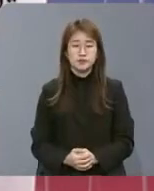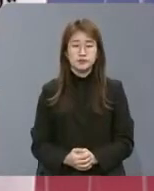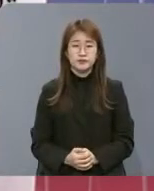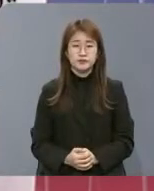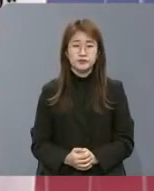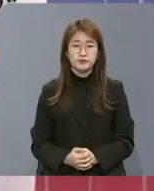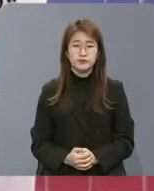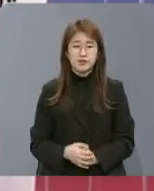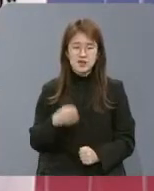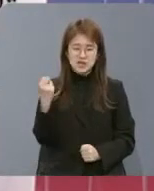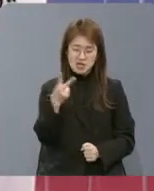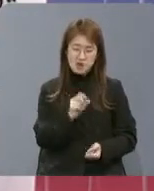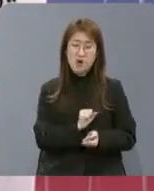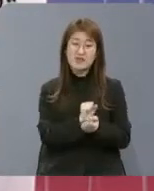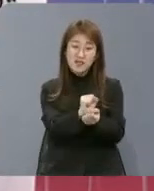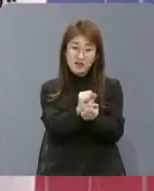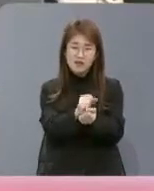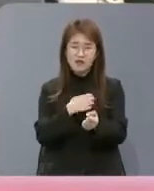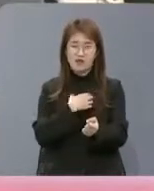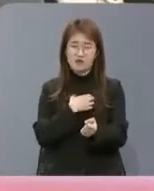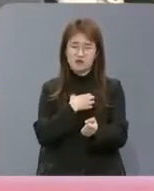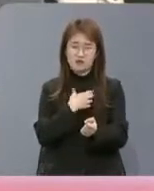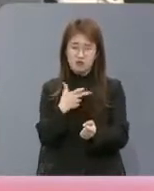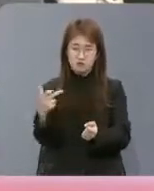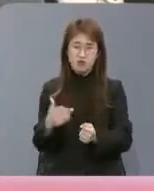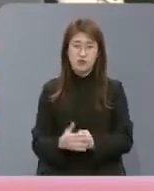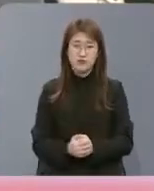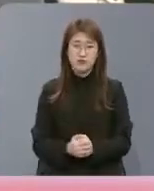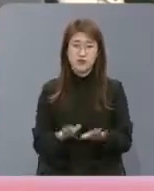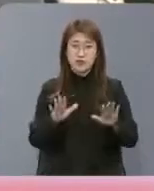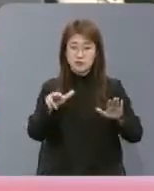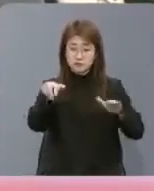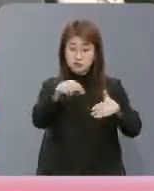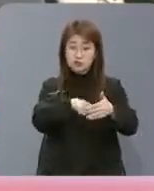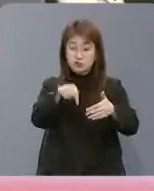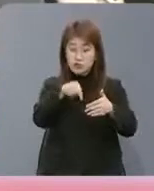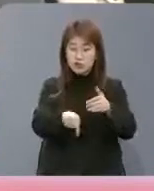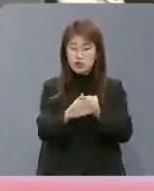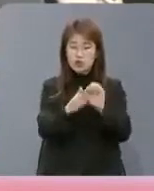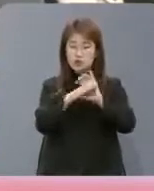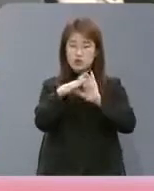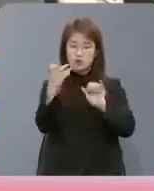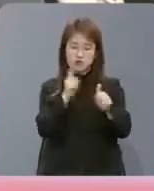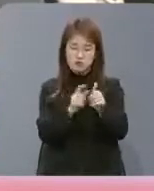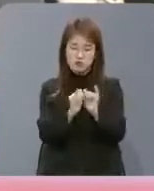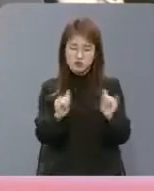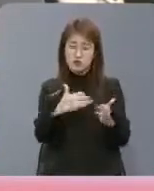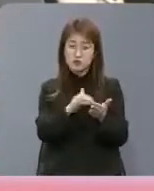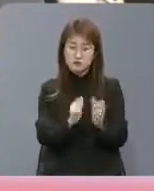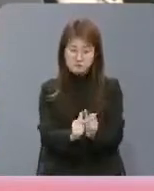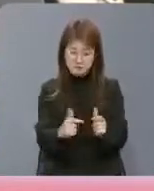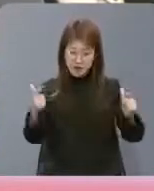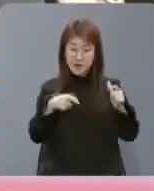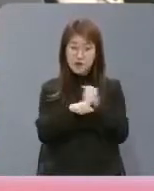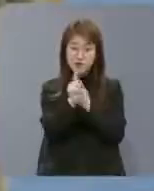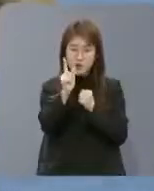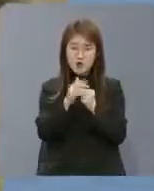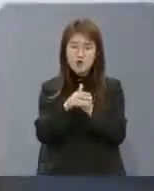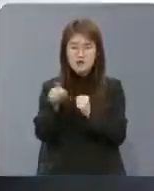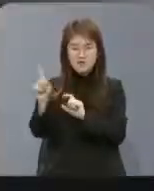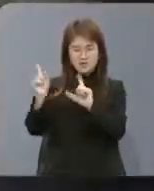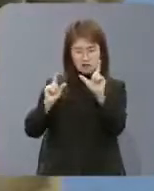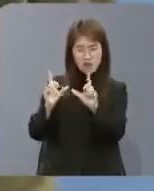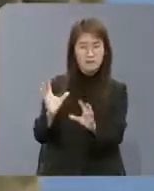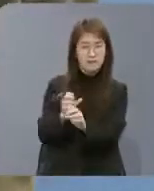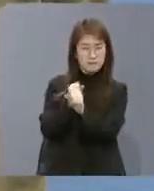곧 재확산을 우려할 수 있는. 이번 주 들어 도내 코로나19 확진자가 급증한 것도 이 같은 추세를 반영하고